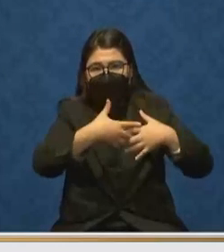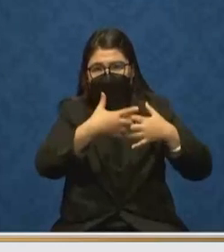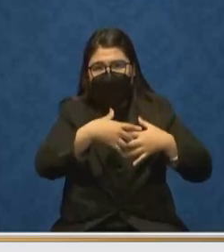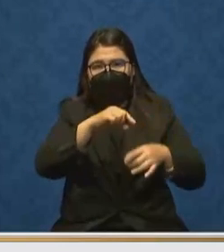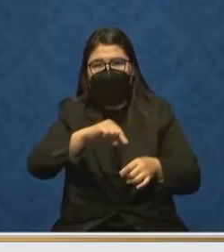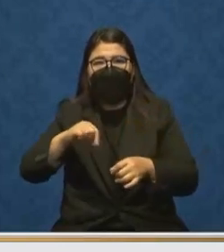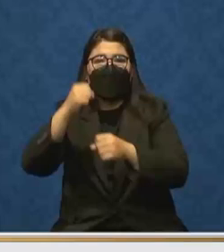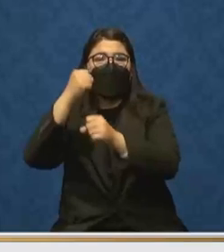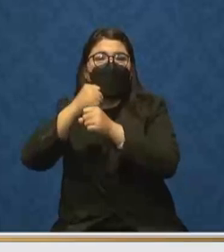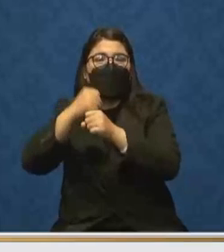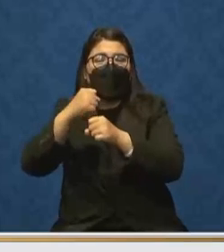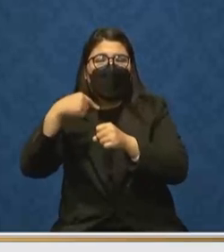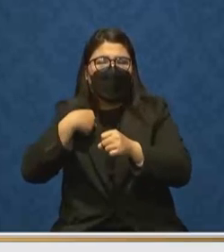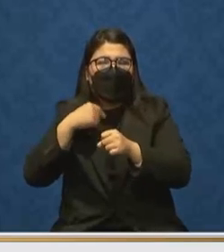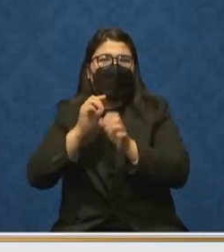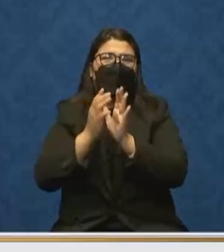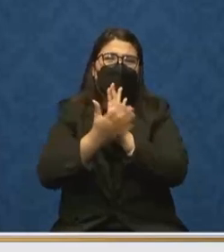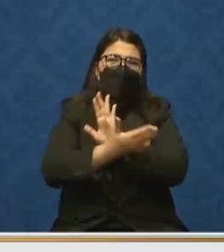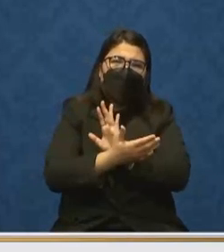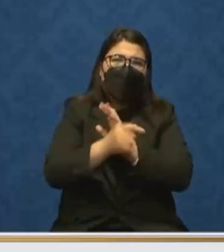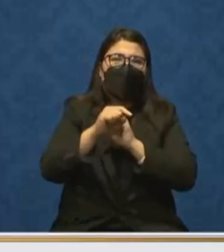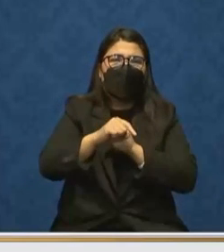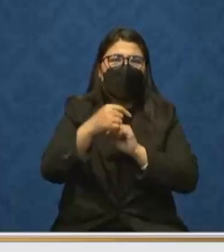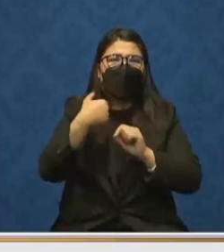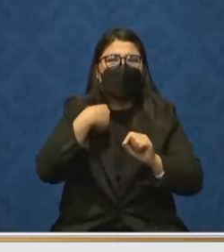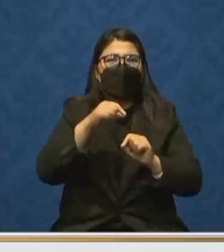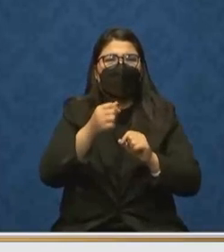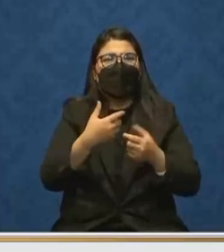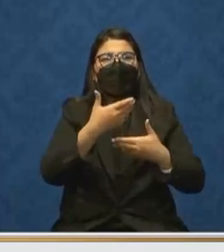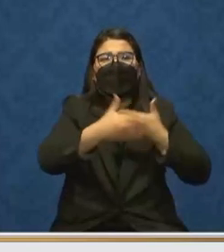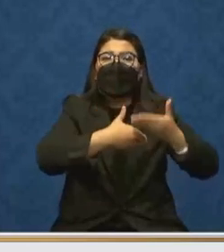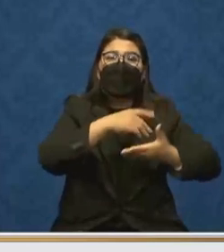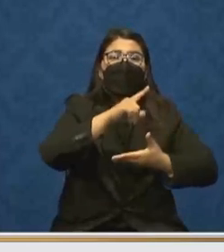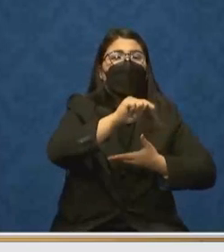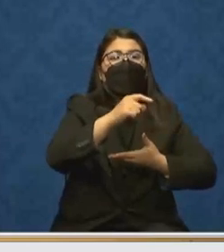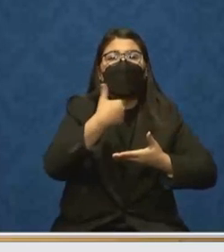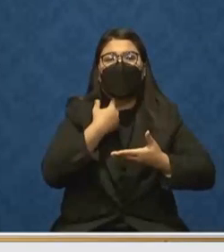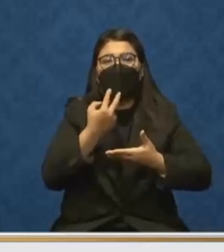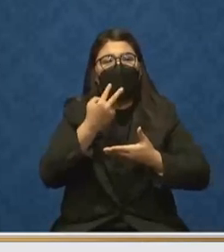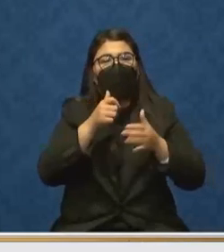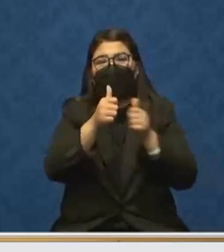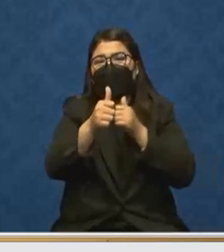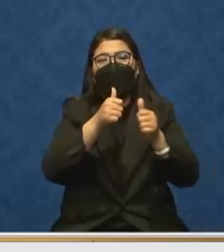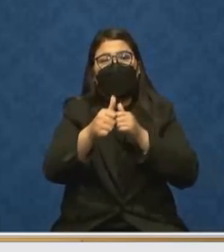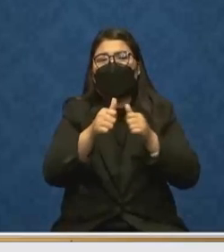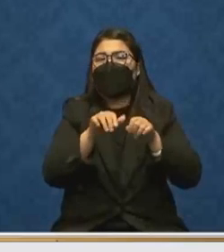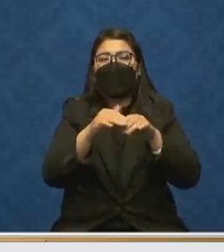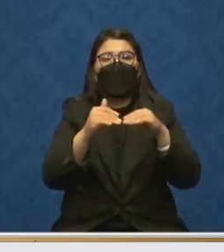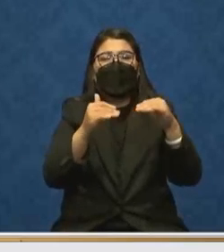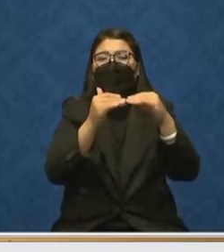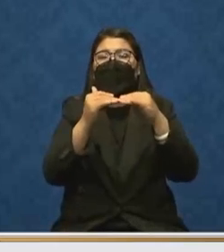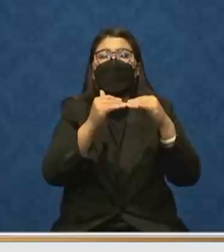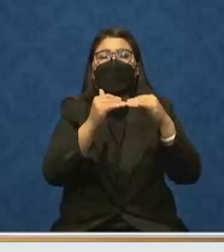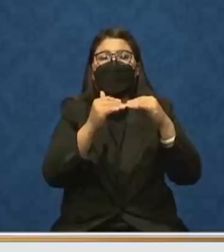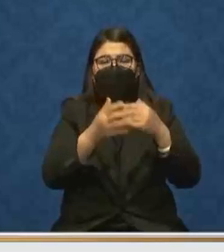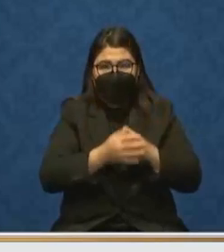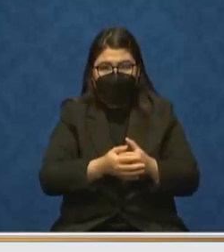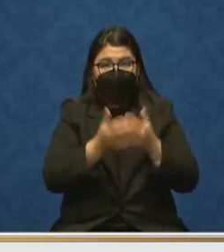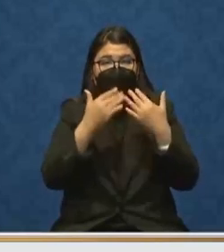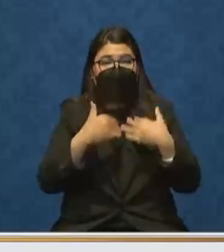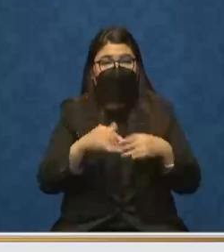านทดแทนพลังงานทางเลือกกำกับดูแลกลไกตลาดพลังงานให้มีการแข่งขันที่เป็นธรรม 10. การพัฒนาเศรษฐกิจ